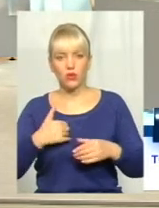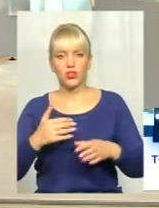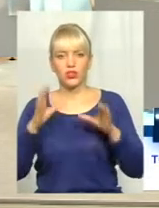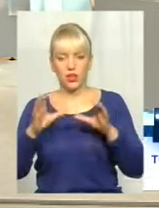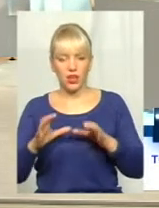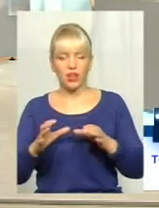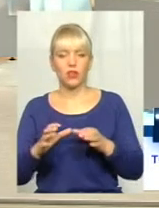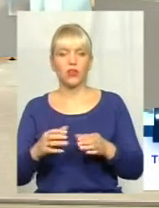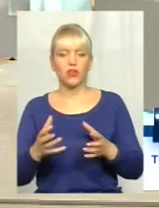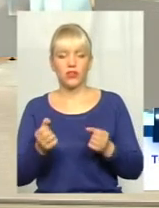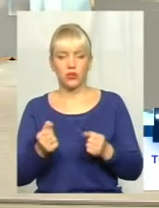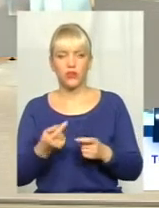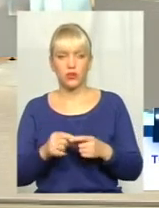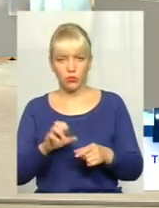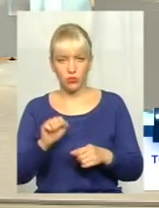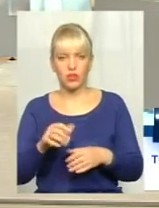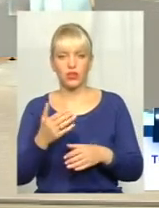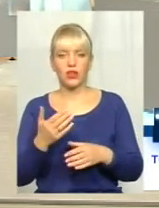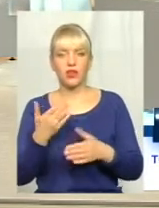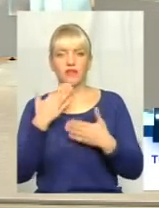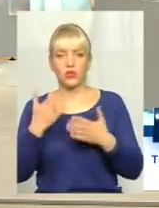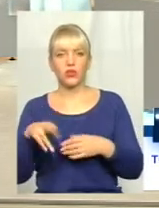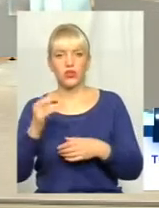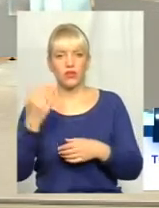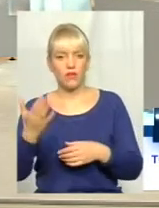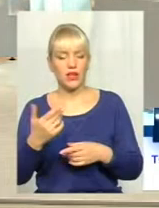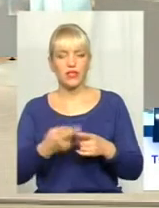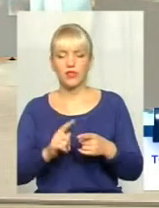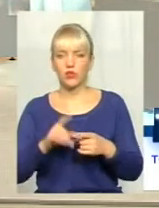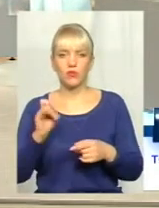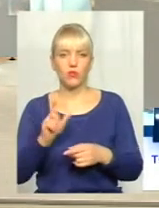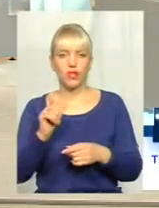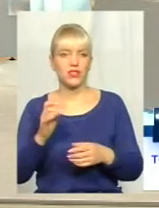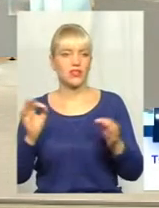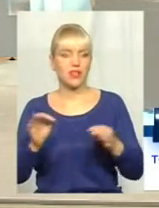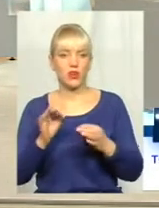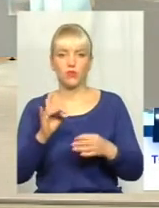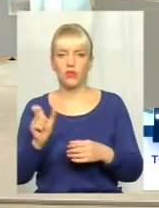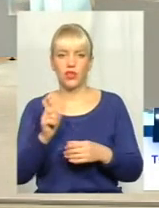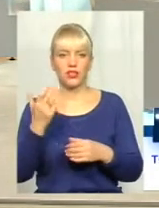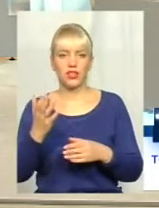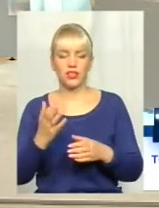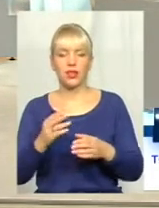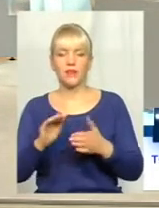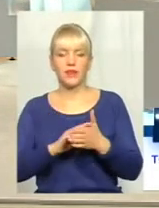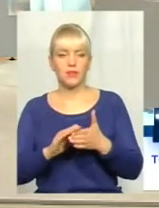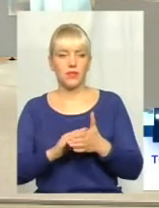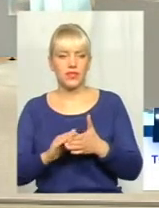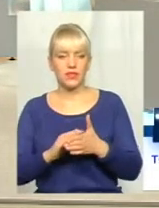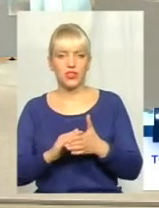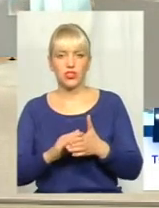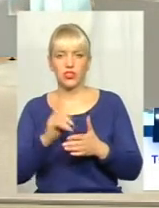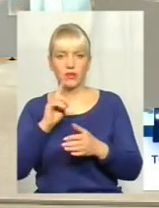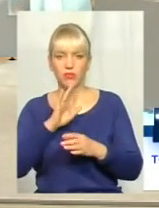може звернутися до вас. І ви їй допоможете. І в цьому разі, ні в якому разі, її прізвище не буде відомо. Не буде, роботодавець не буде про це